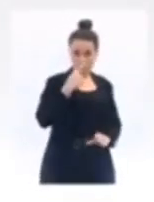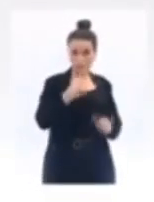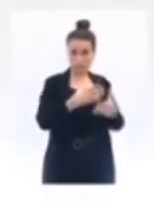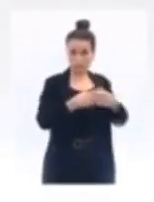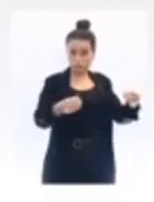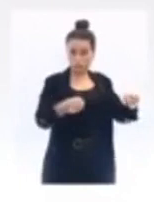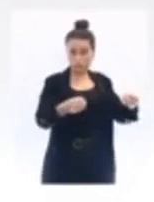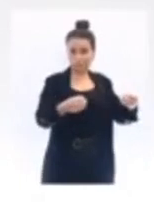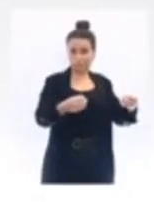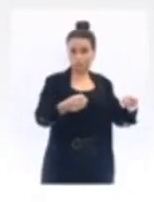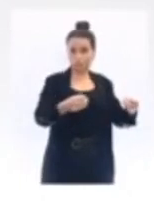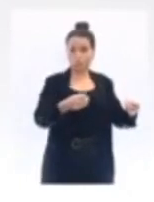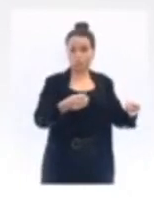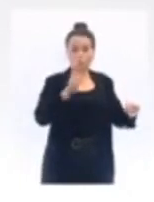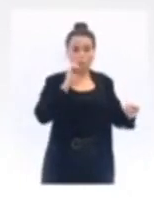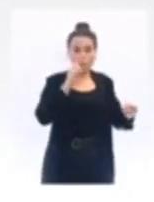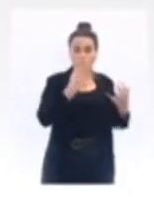la